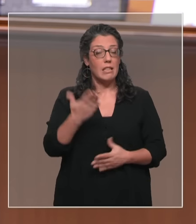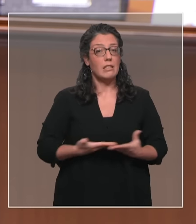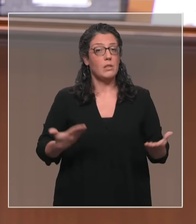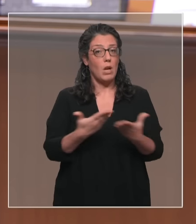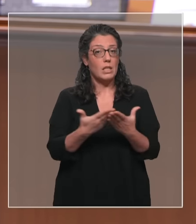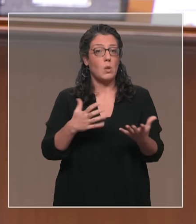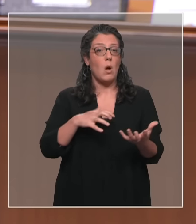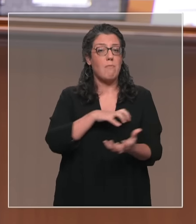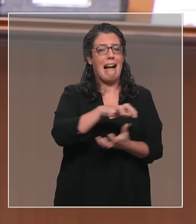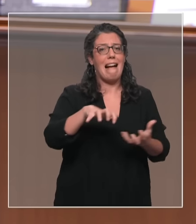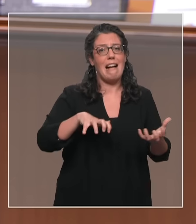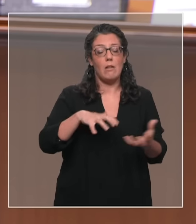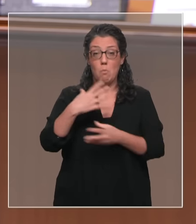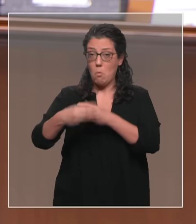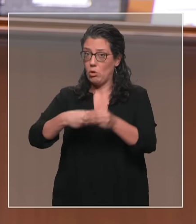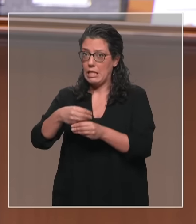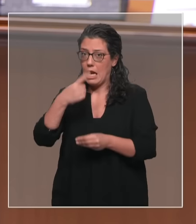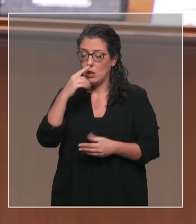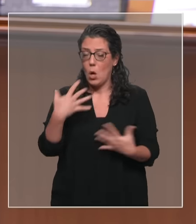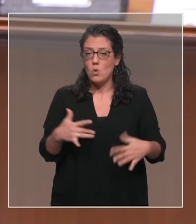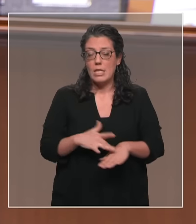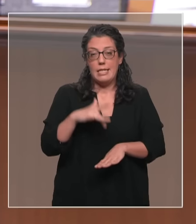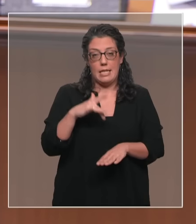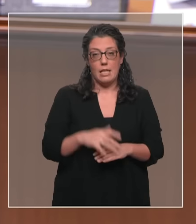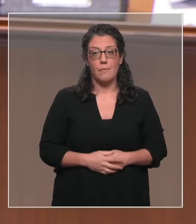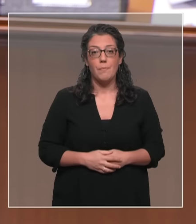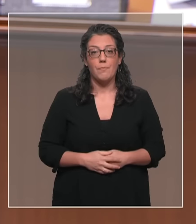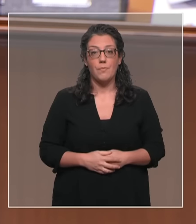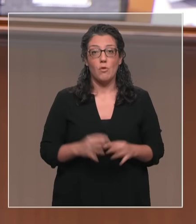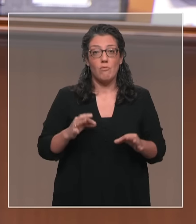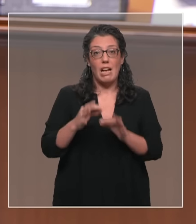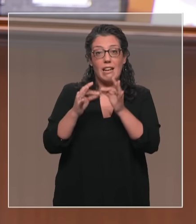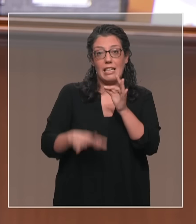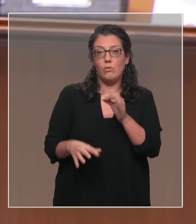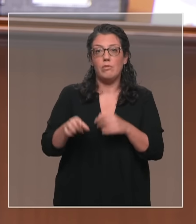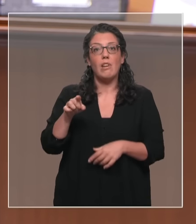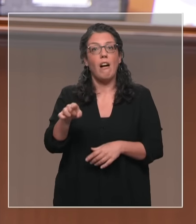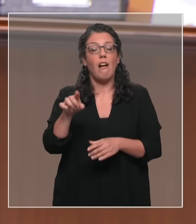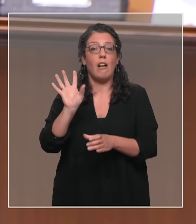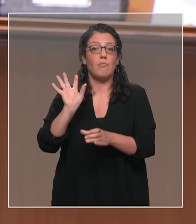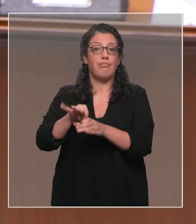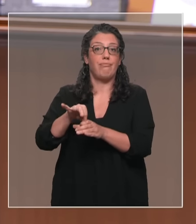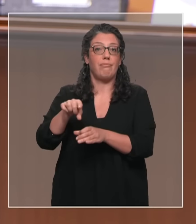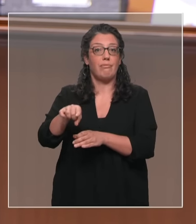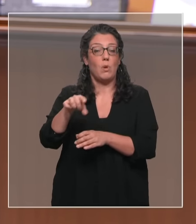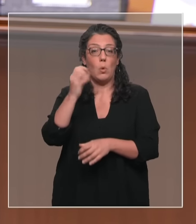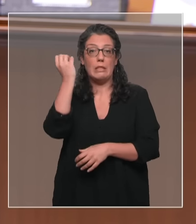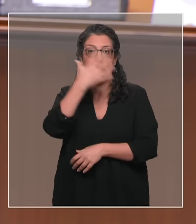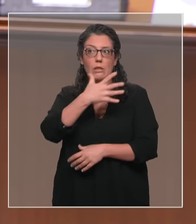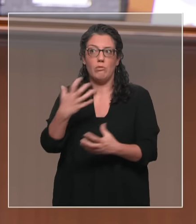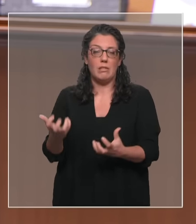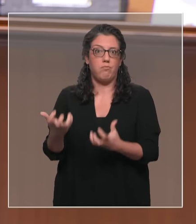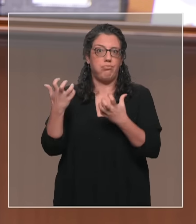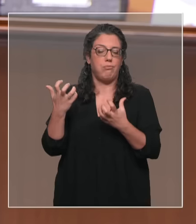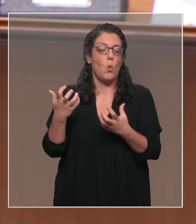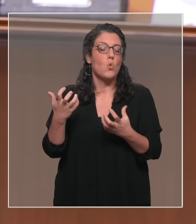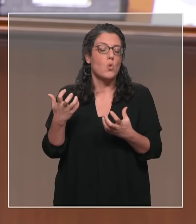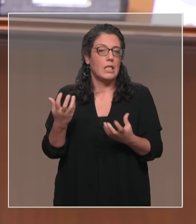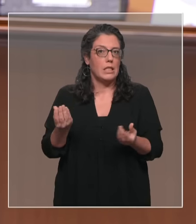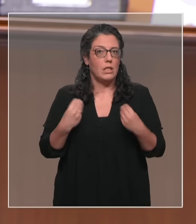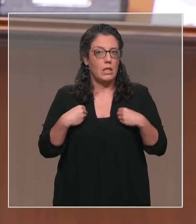mondiale extraordinairement délicate. Et les récents résultats électoraux aux États-Unis nous appellent, comme l'a dit le Premier ministre,